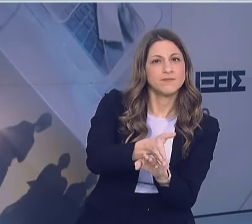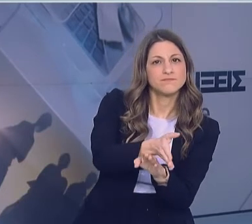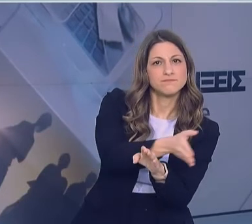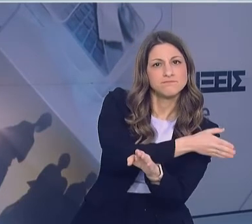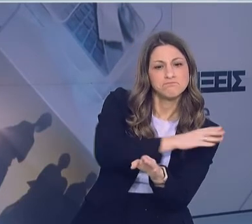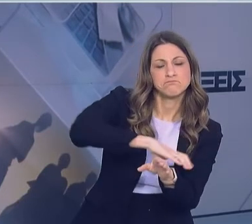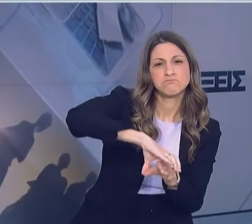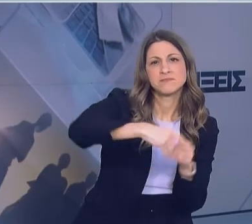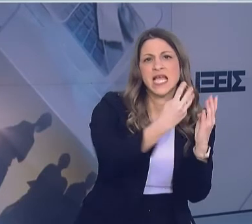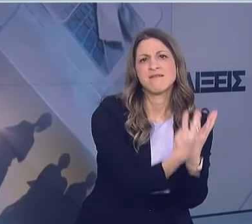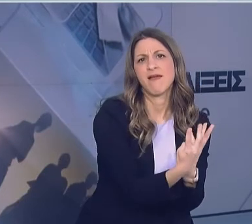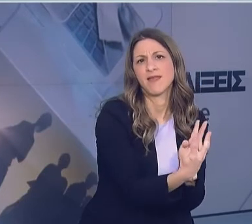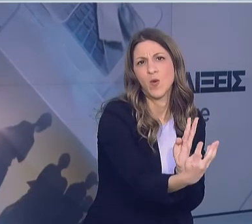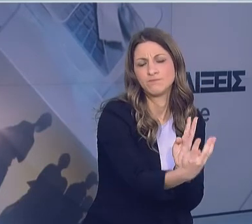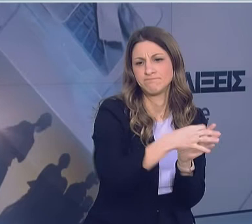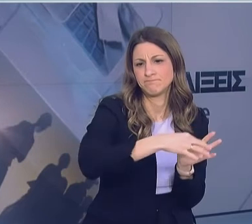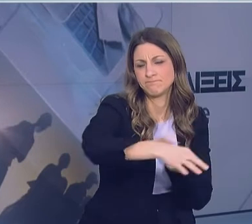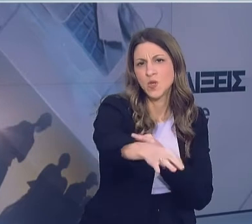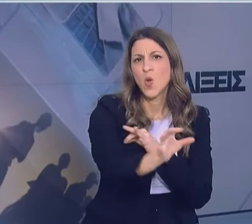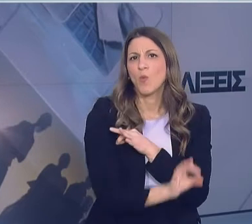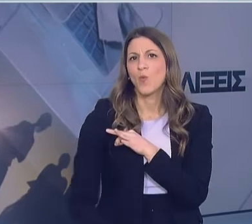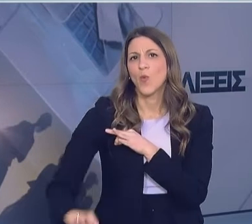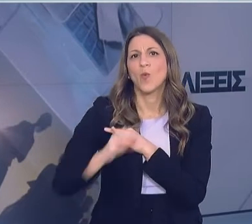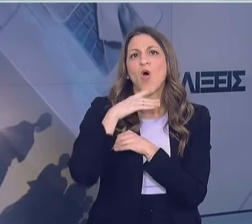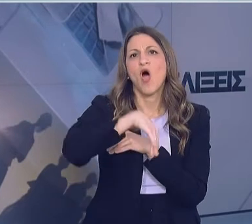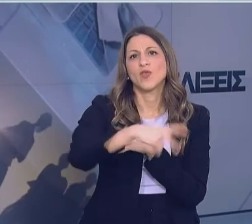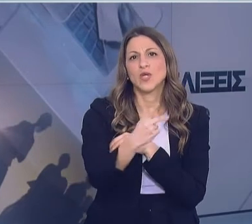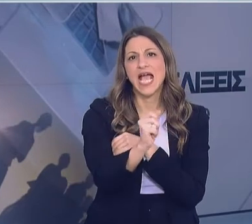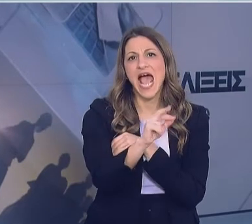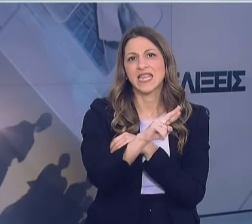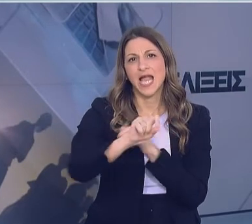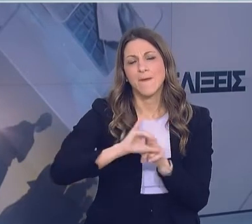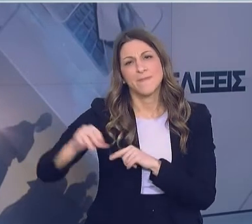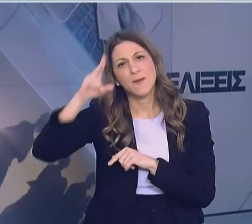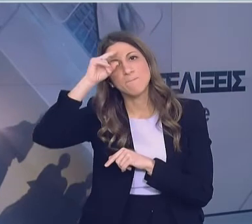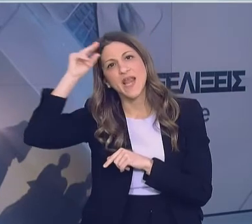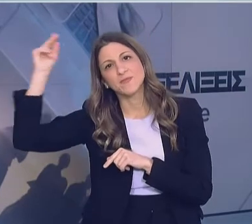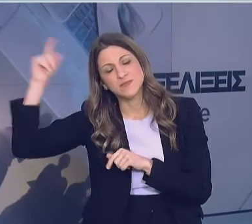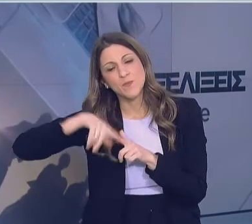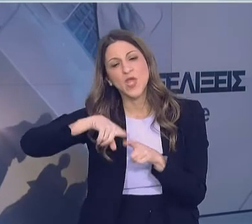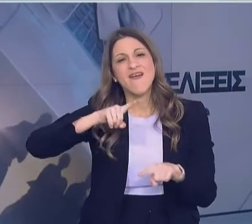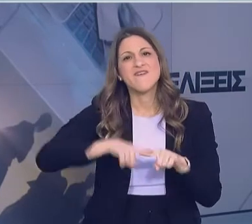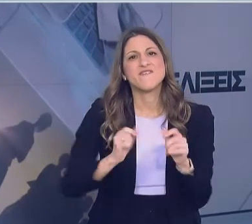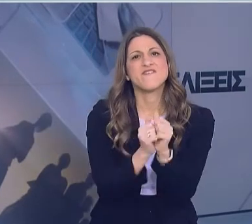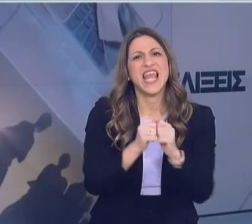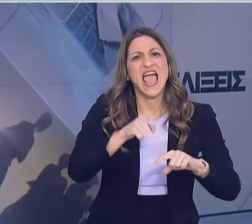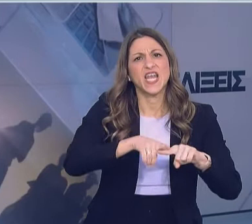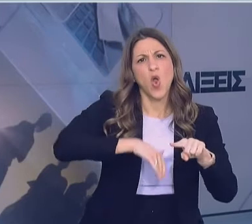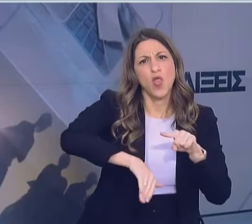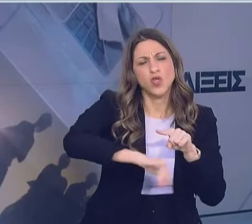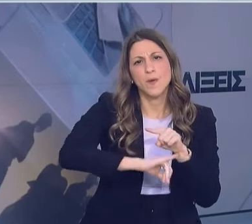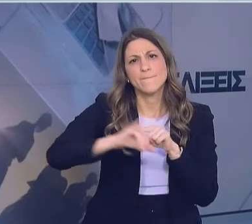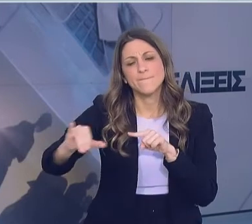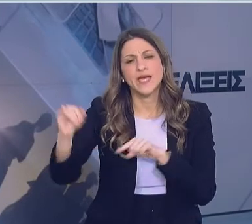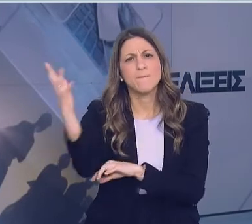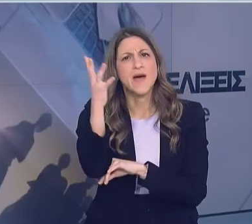του κρυπηδώματος και κατά μήκος από το ύψος της οδού Καρτάλη ως και το Πανεπιστήμιο και από το ύψος της οδού Φιλελλήνων, καθόλου το μήκος του